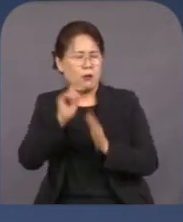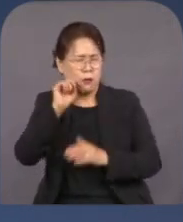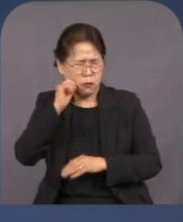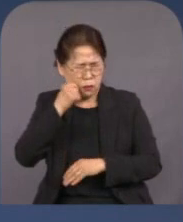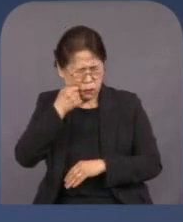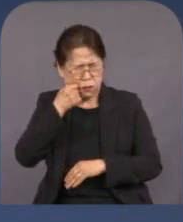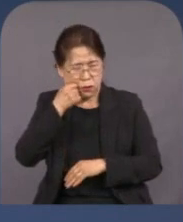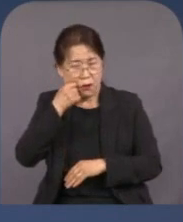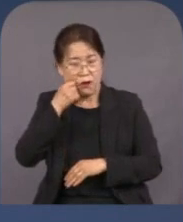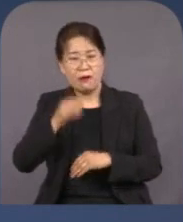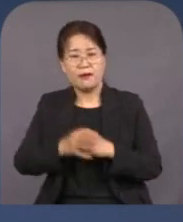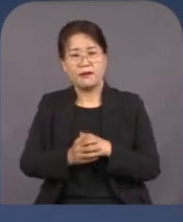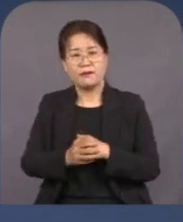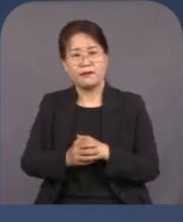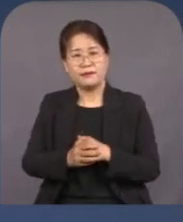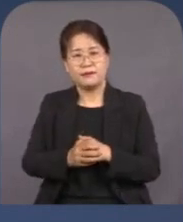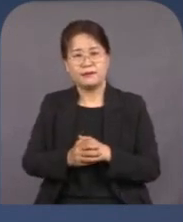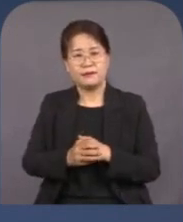없어요